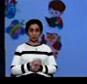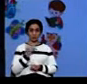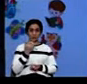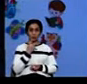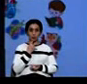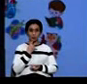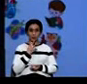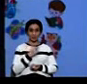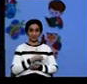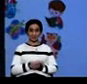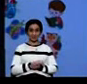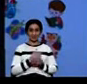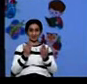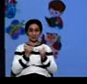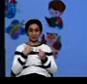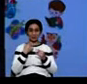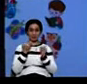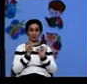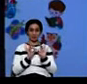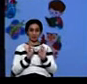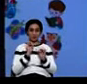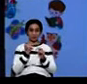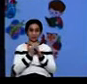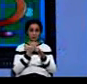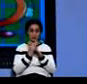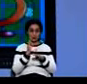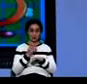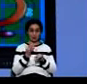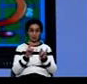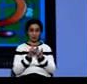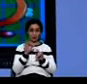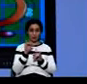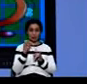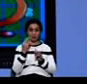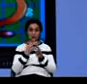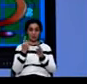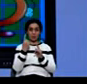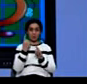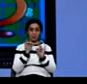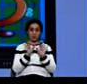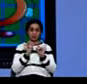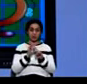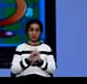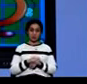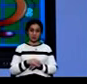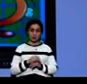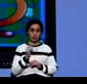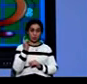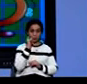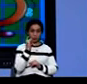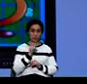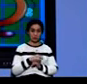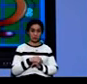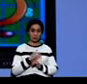Вам трудно? Давайте я вам подскажу. Вот она, наша первая подсказка.